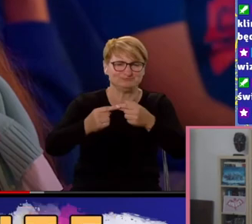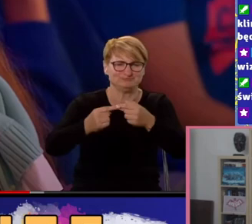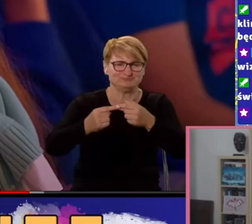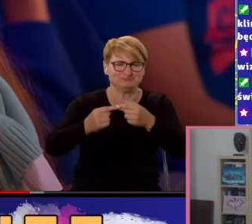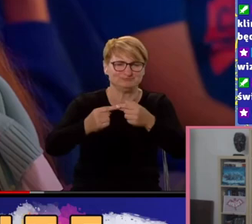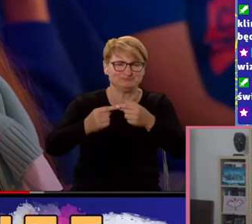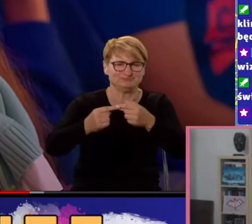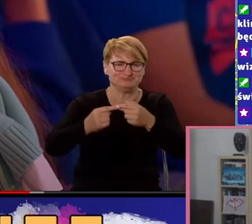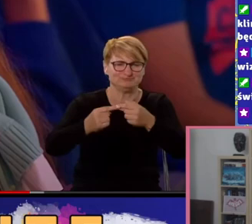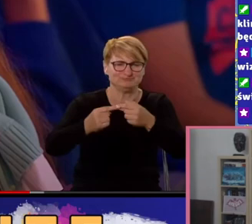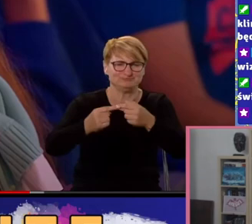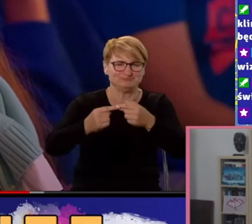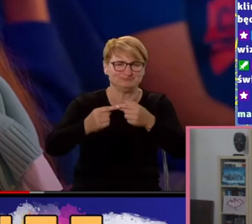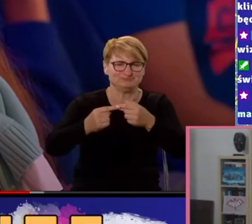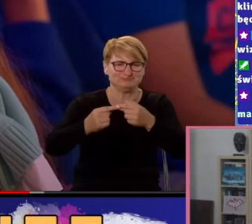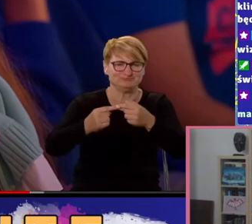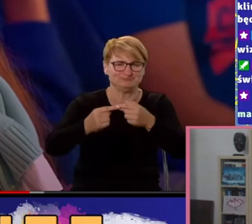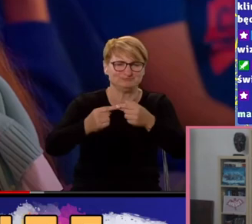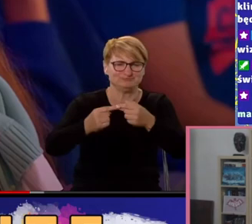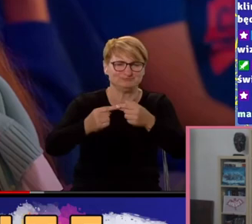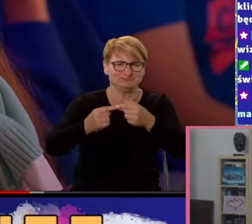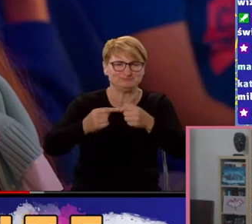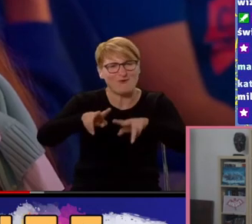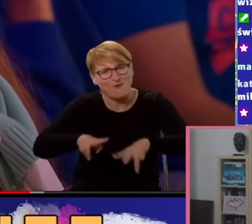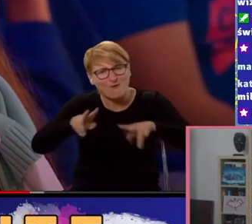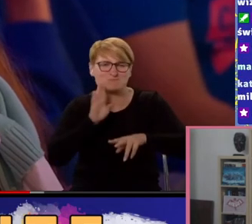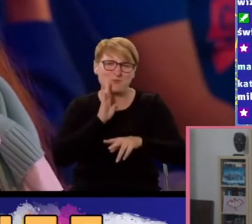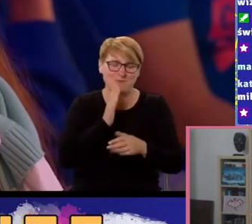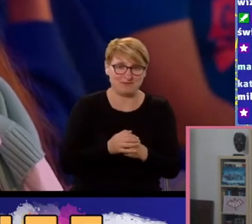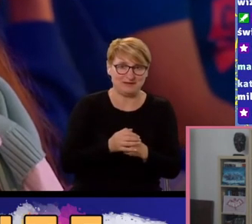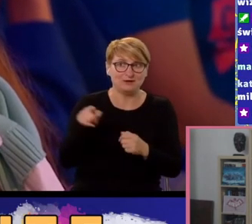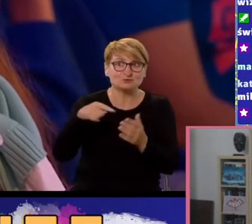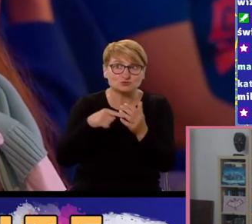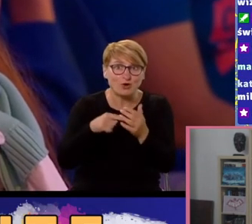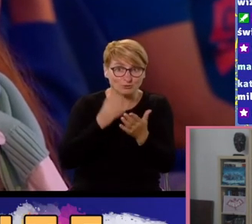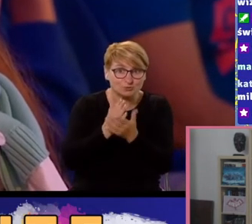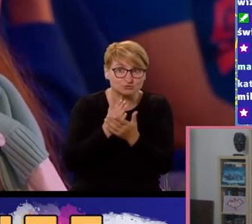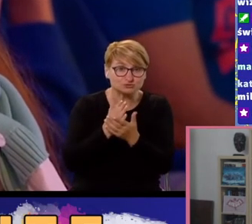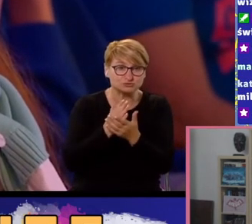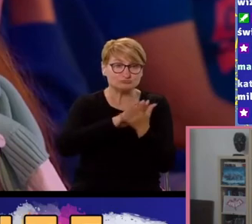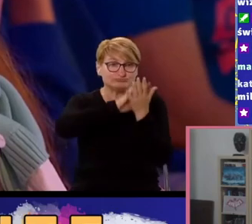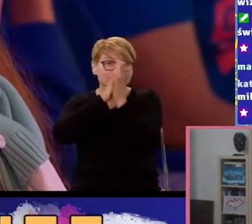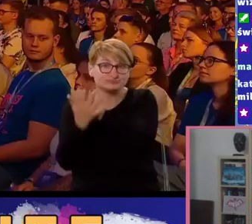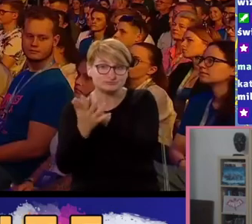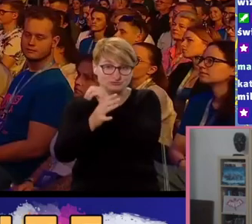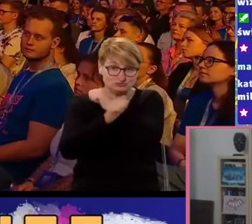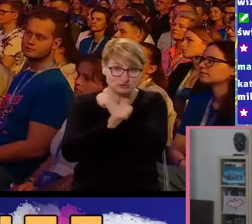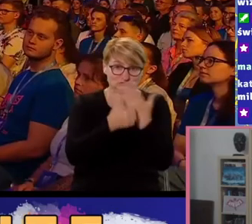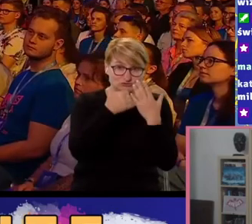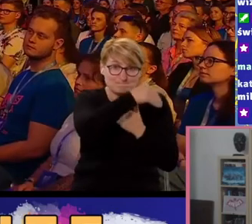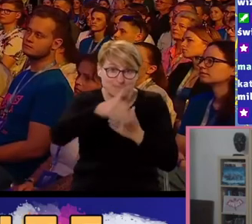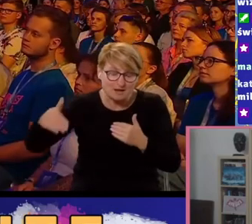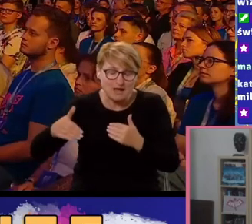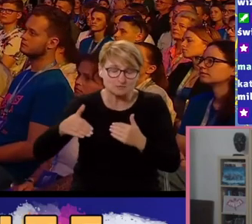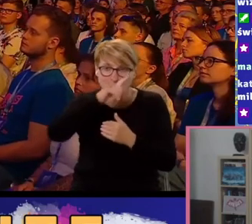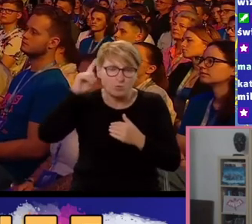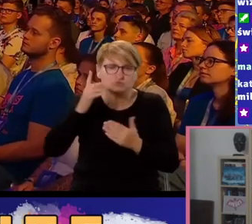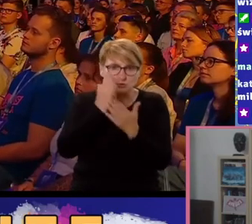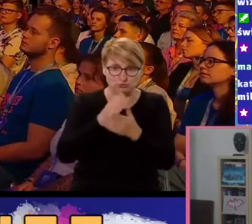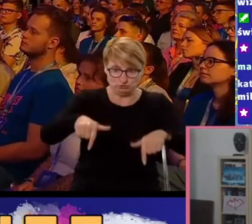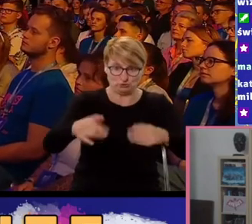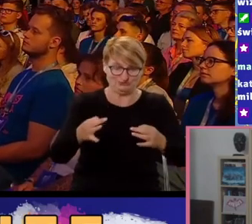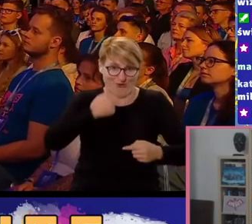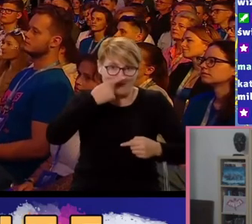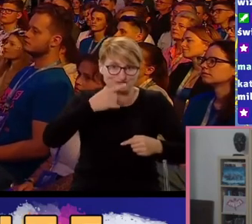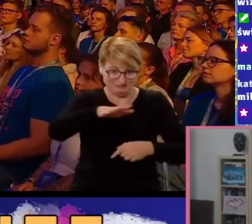To nie chodzi o to, że ona jest antypolska. Wizja tych 66 miliardów lat ludzi... pokazuje nam tylko, że jak jesteśmy tutaj